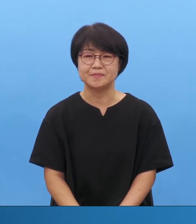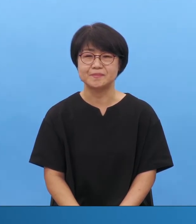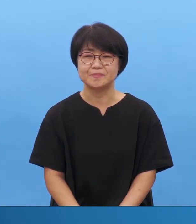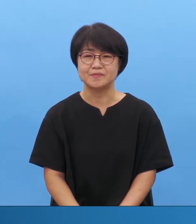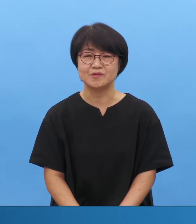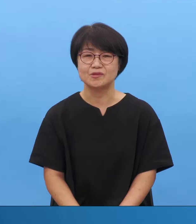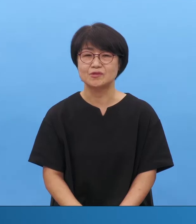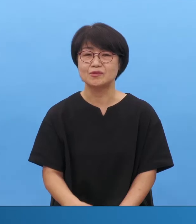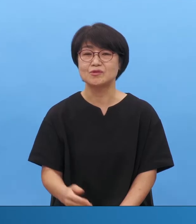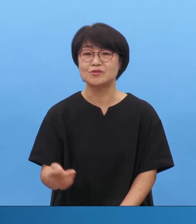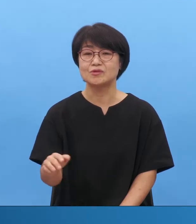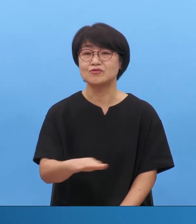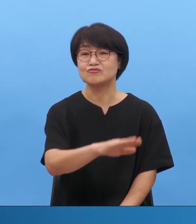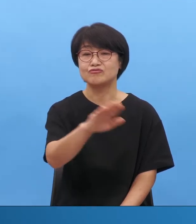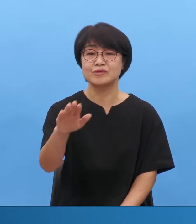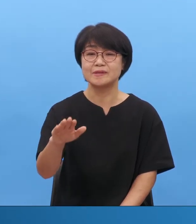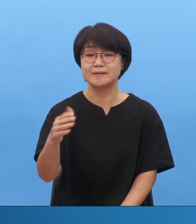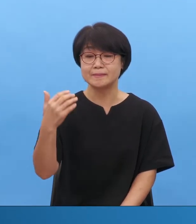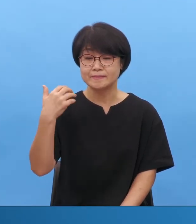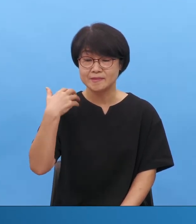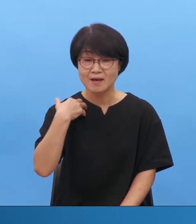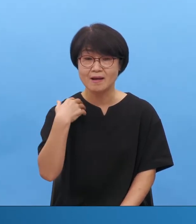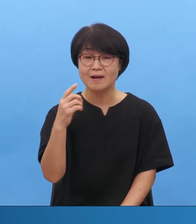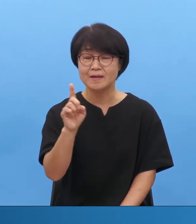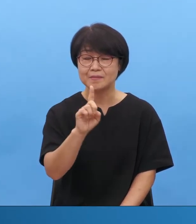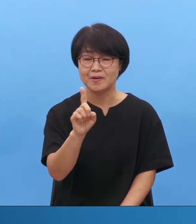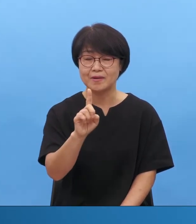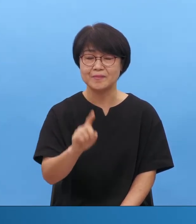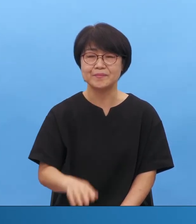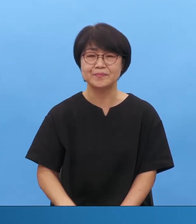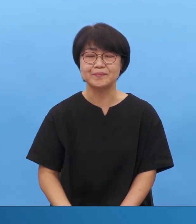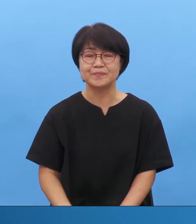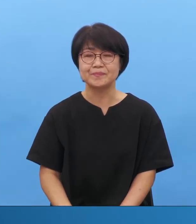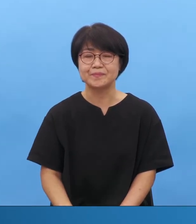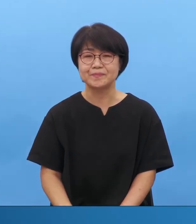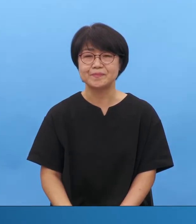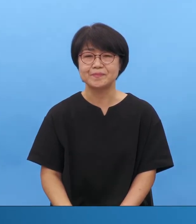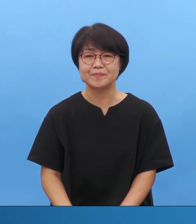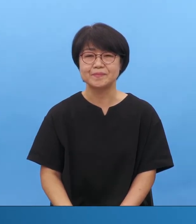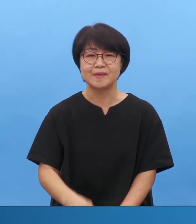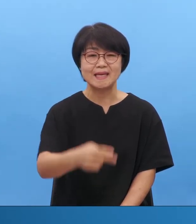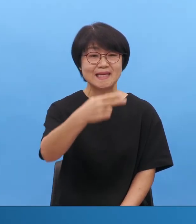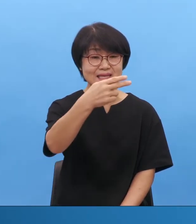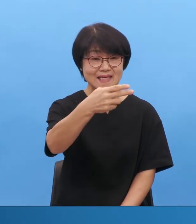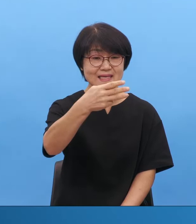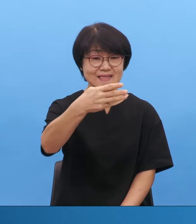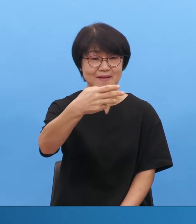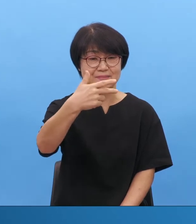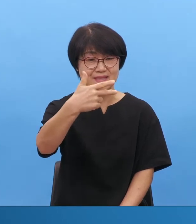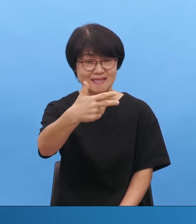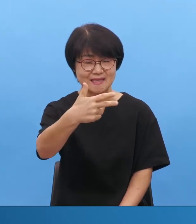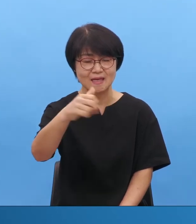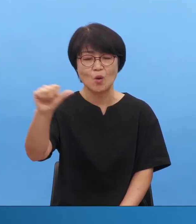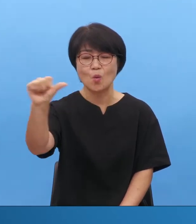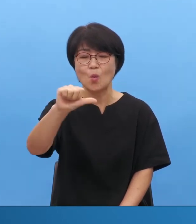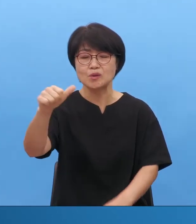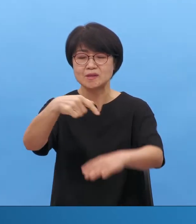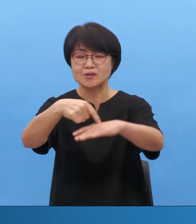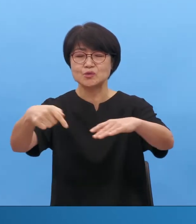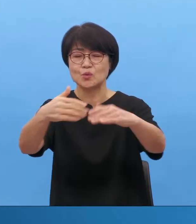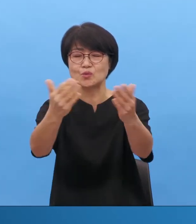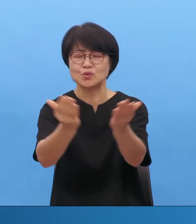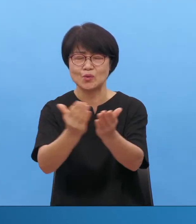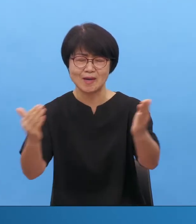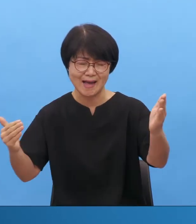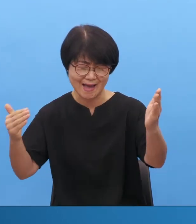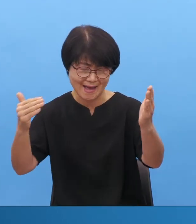And then what kind of watchman must we be? 2, 3, 7, 5천 종족을 향해서 빛을 발하는 겁니다. A person, a watchman who shines the light of the